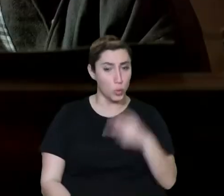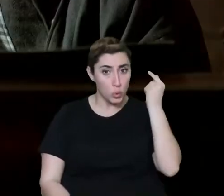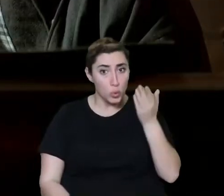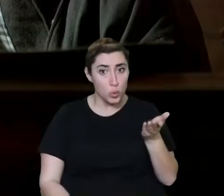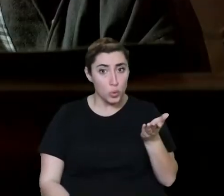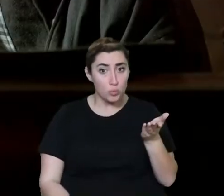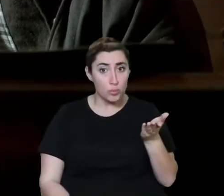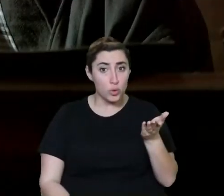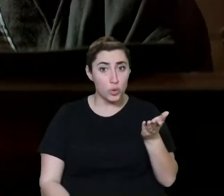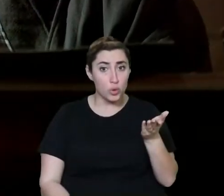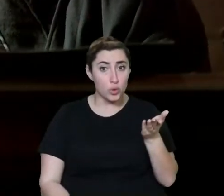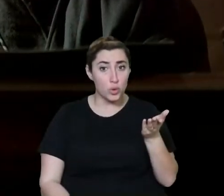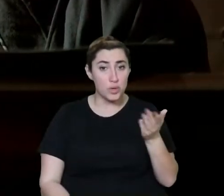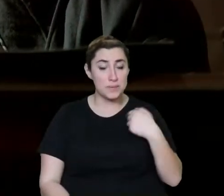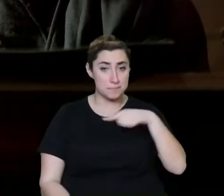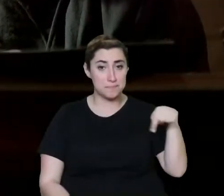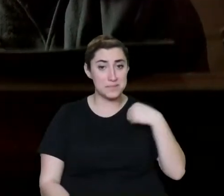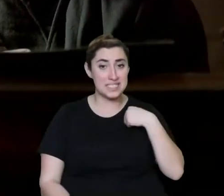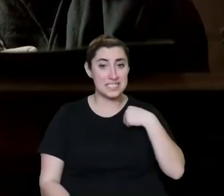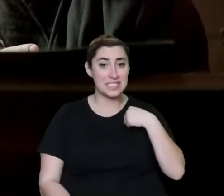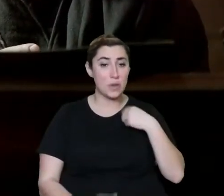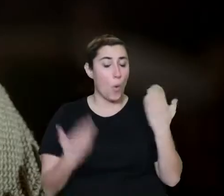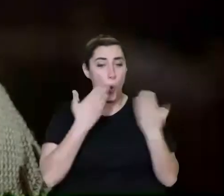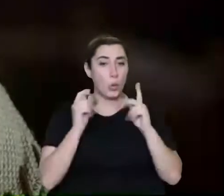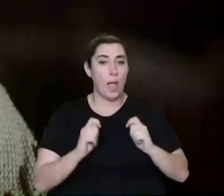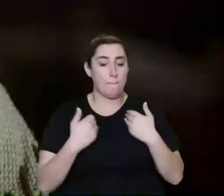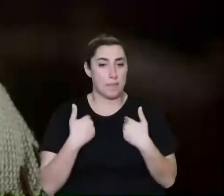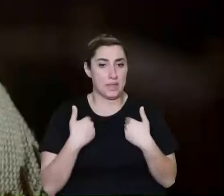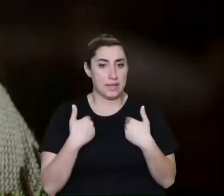Unuttun mu? Biz medreseliyiz.